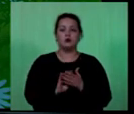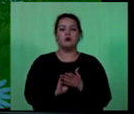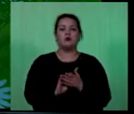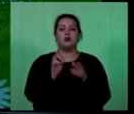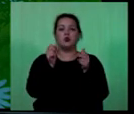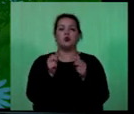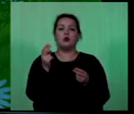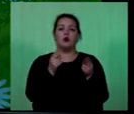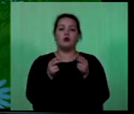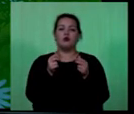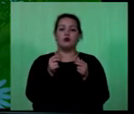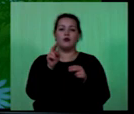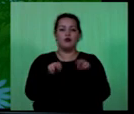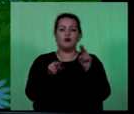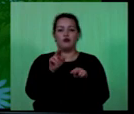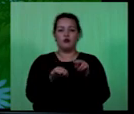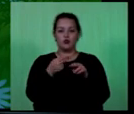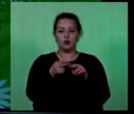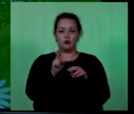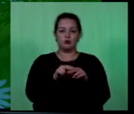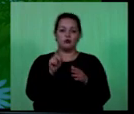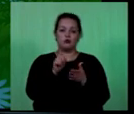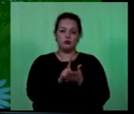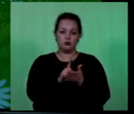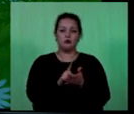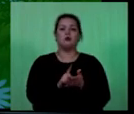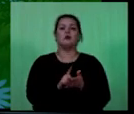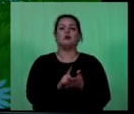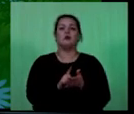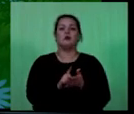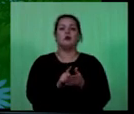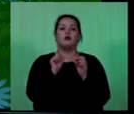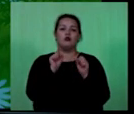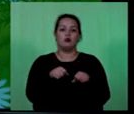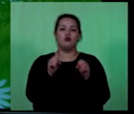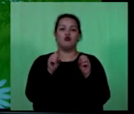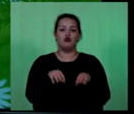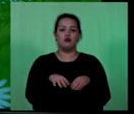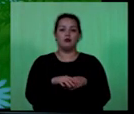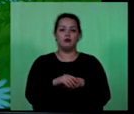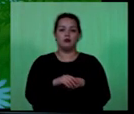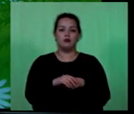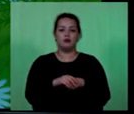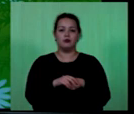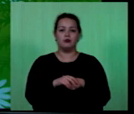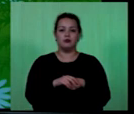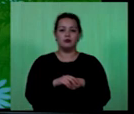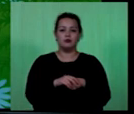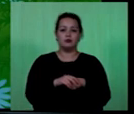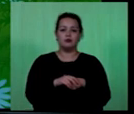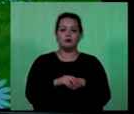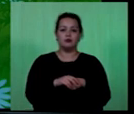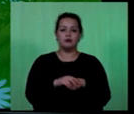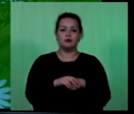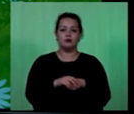картинка раскрашена значит и это задание мы смогли решить так проверяем